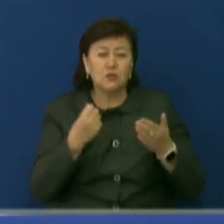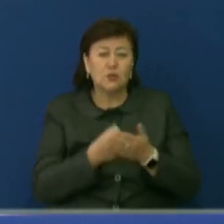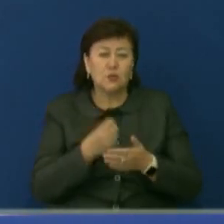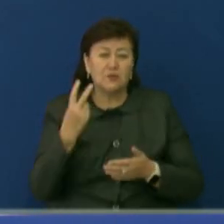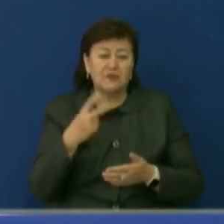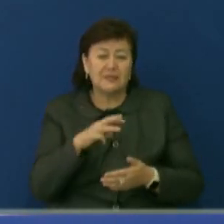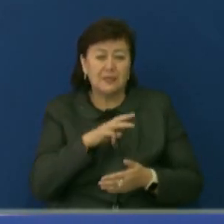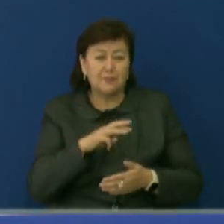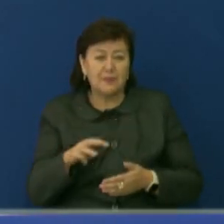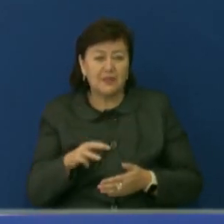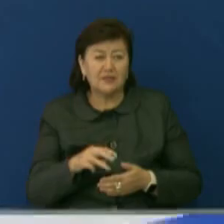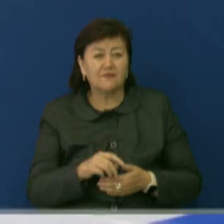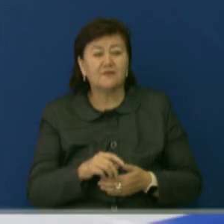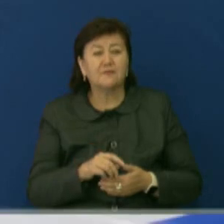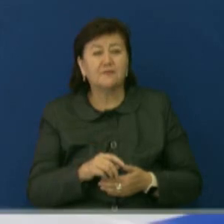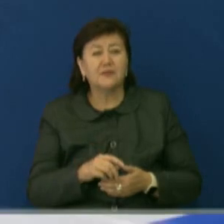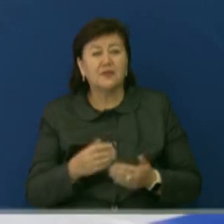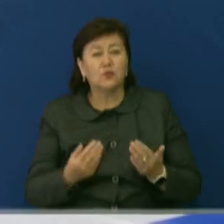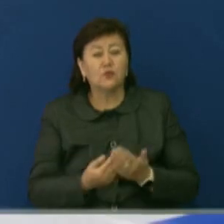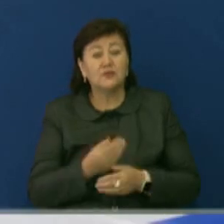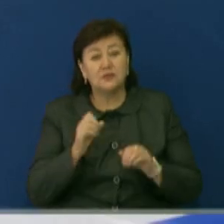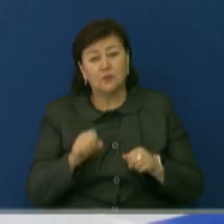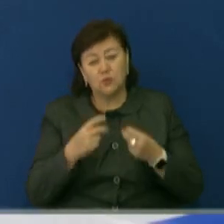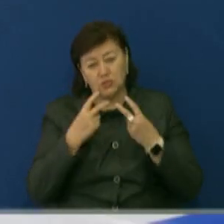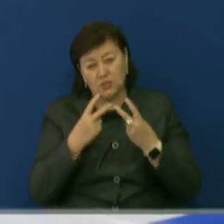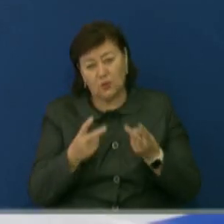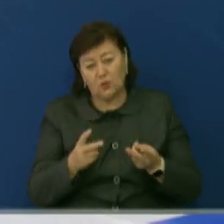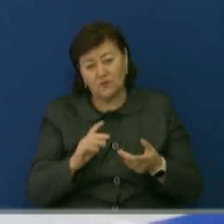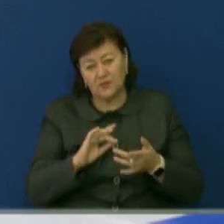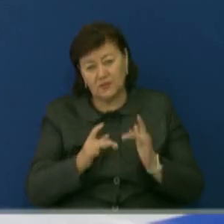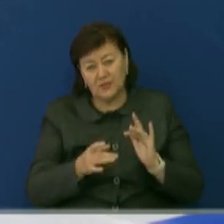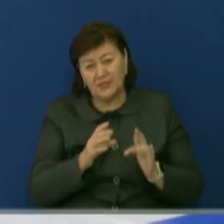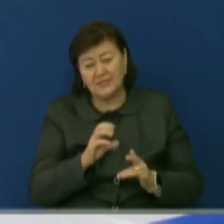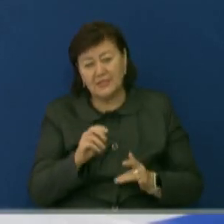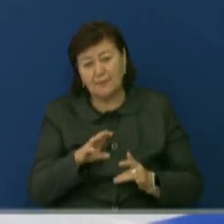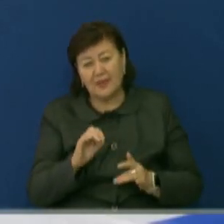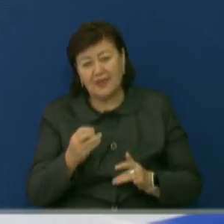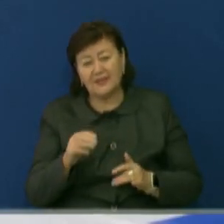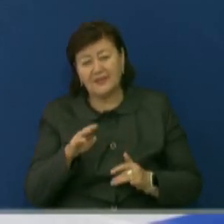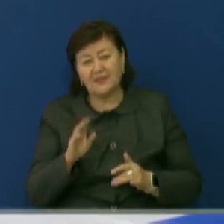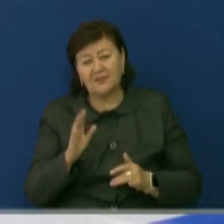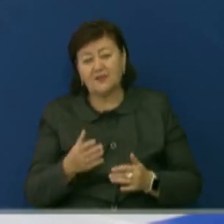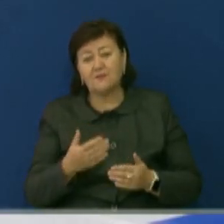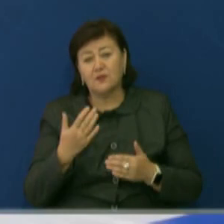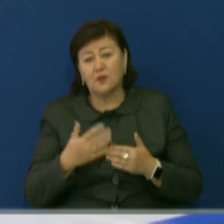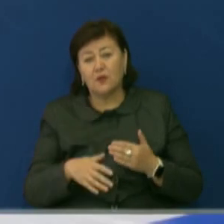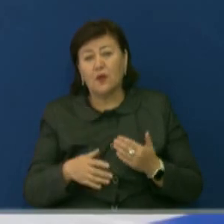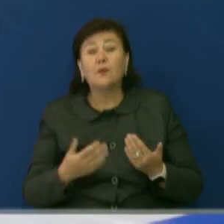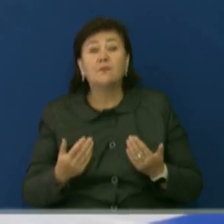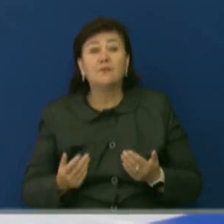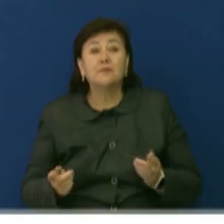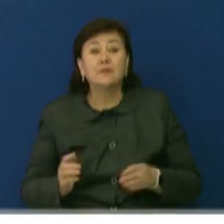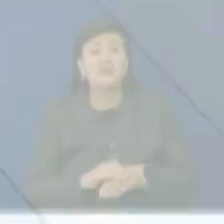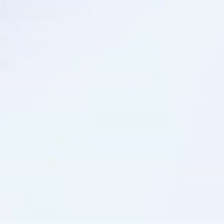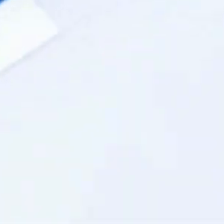20 метров в секунду. Наши новости вы также можете увидеть на сайте семей.tv.kz. А у нас на этом все. Берегите ближнего.